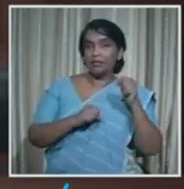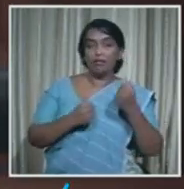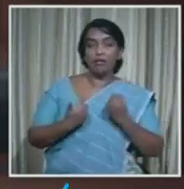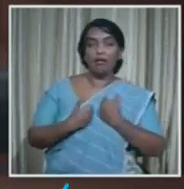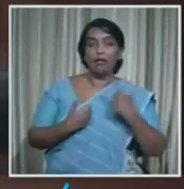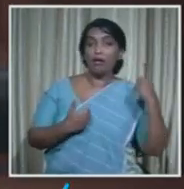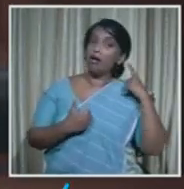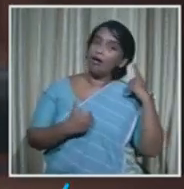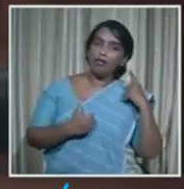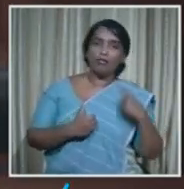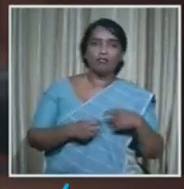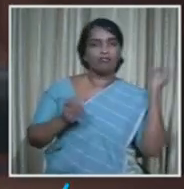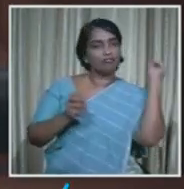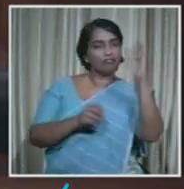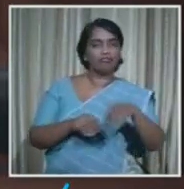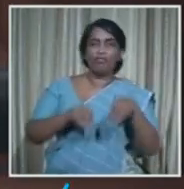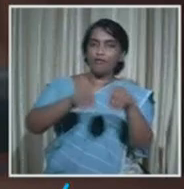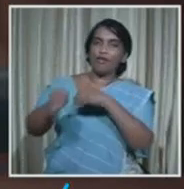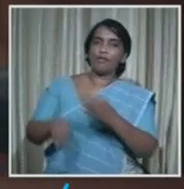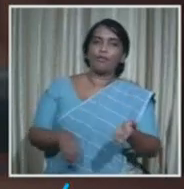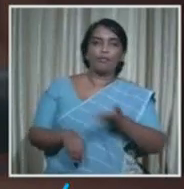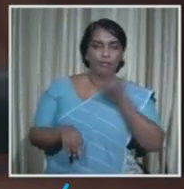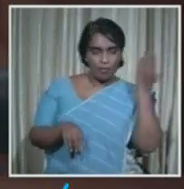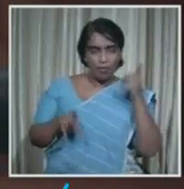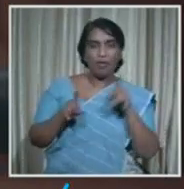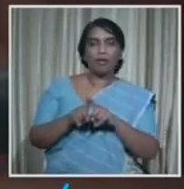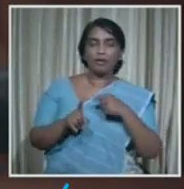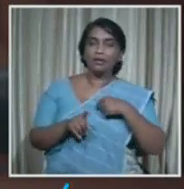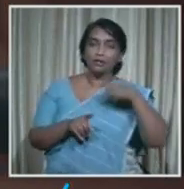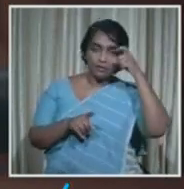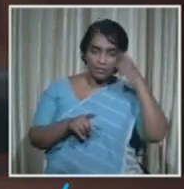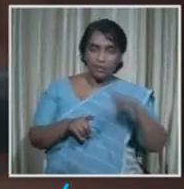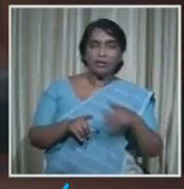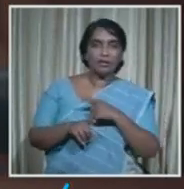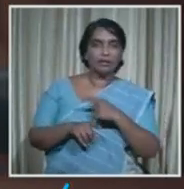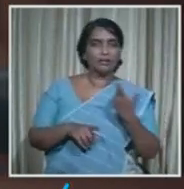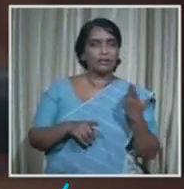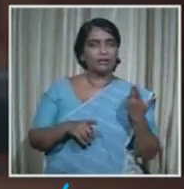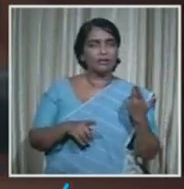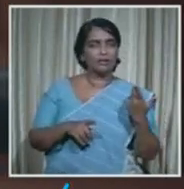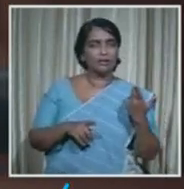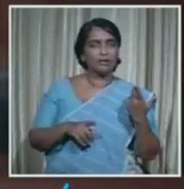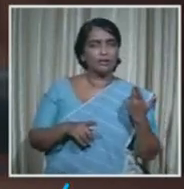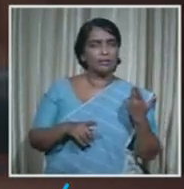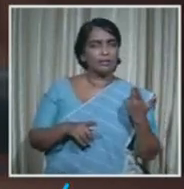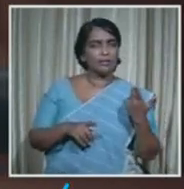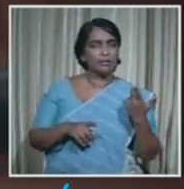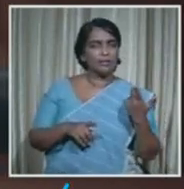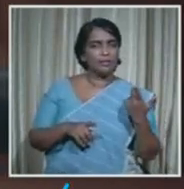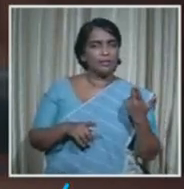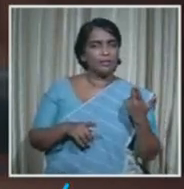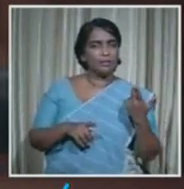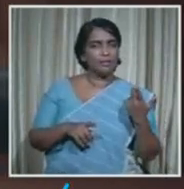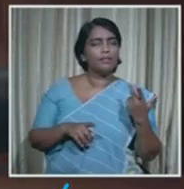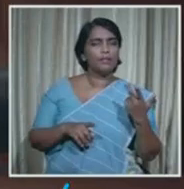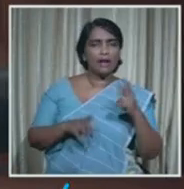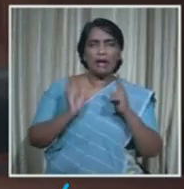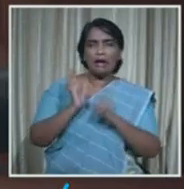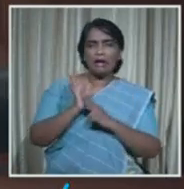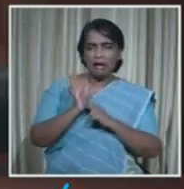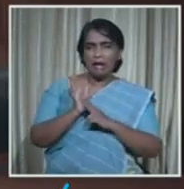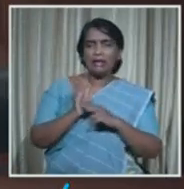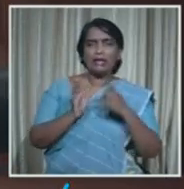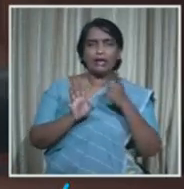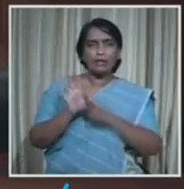හමුදාව දාලා වගා කරන්න පුළුවන් කියලා ඒ වගේ මා දැක්කා ඇන්ටිජන් මොකද්ද මේ නයිට්‍රජන් යූරියා